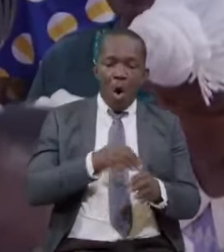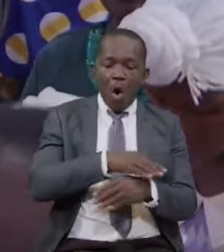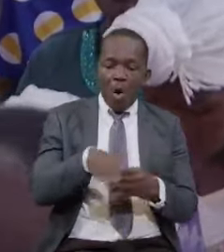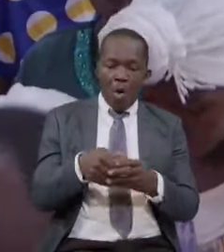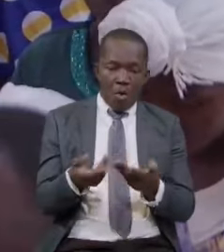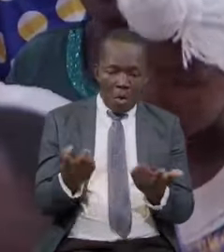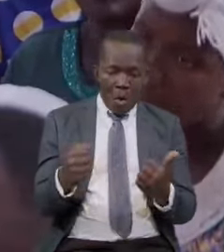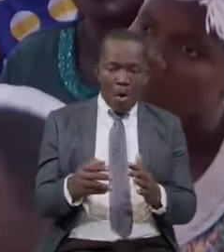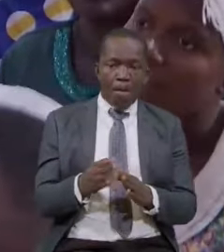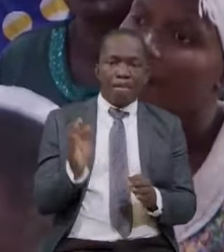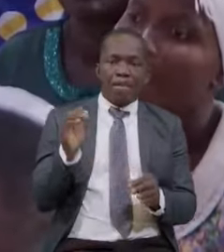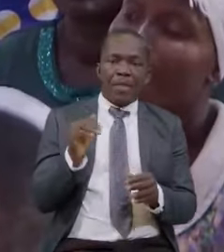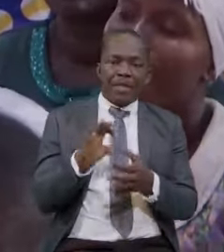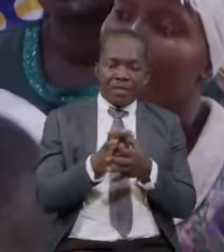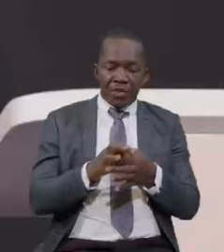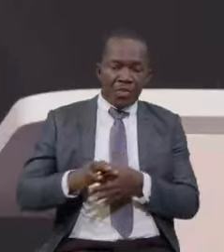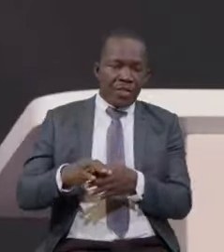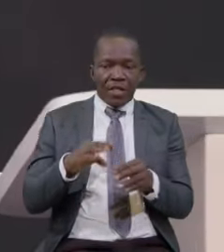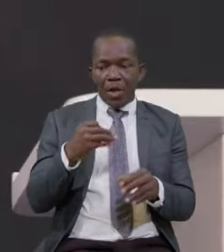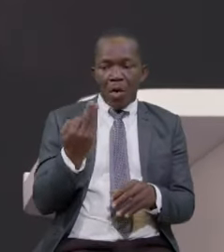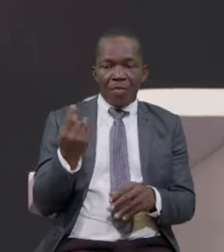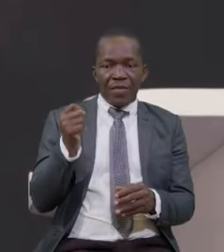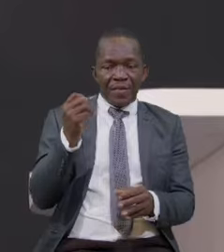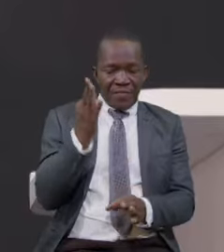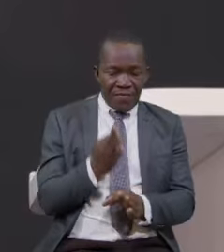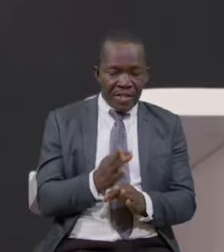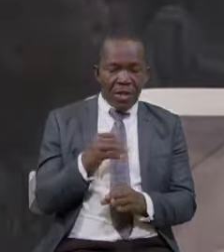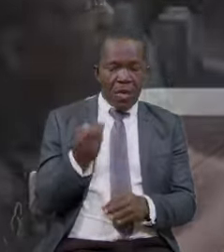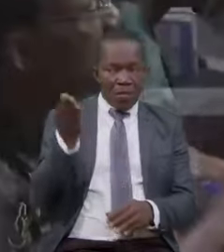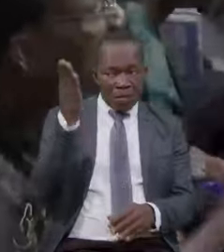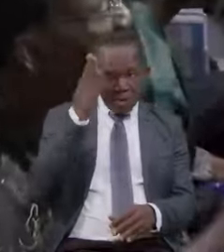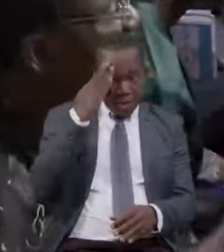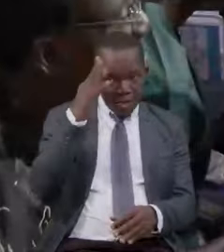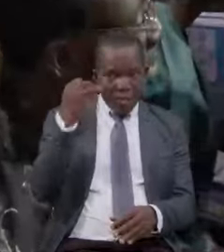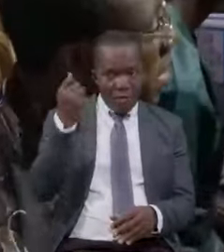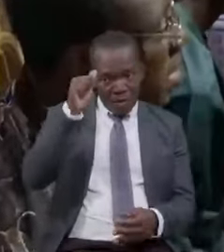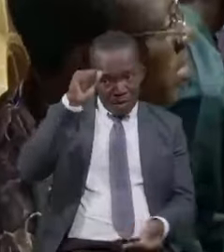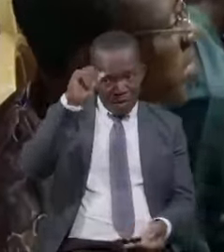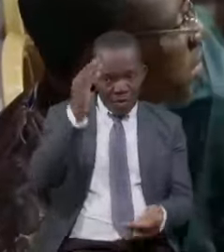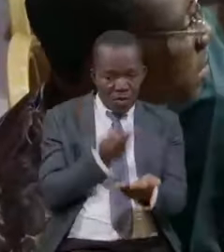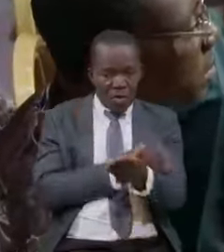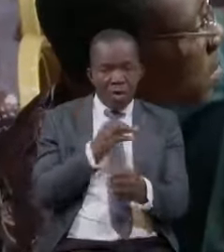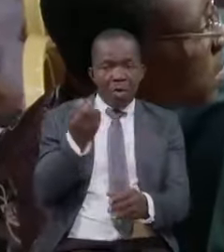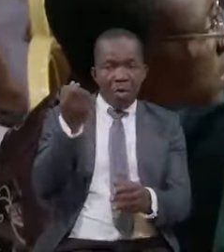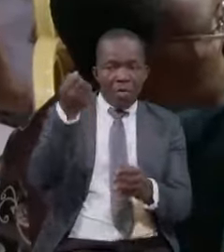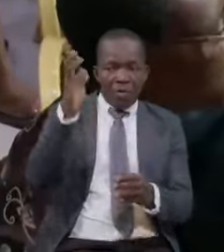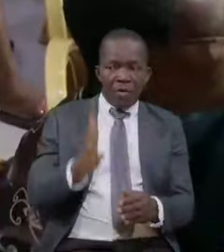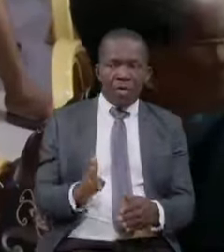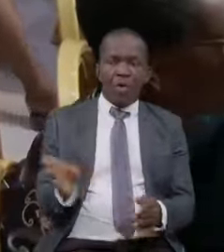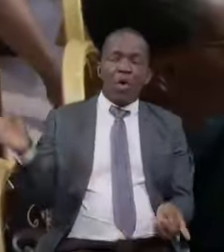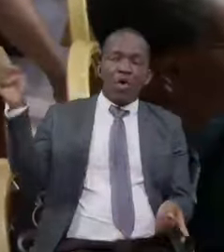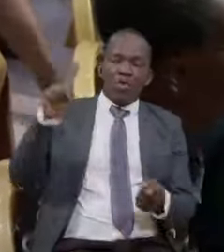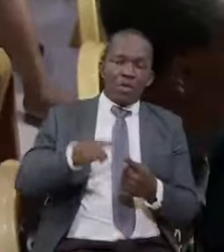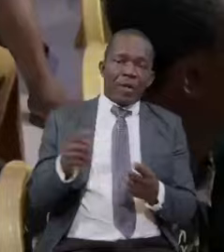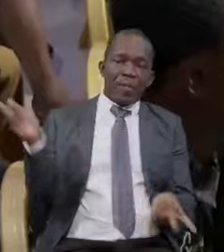de la foi et de la connaissance du Fils de Dieu et nous y parviendrons à l'état d' faire